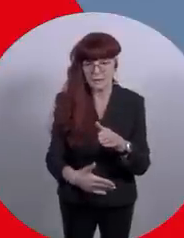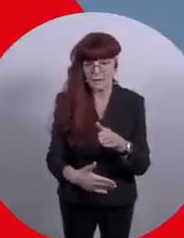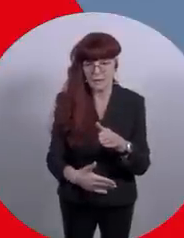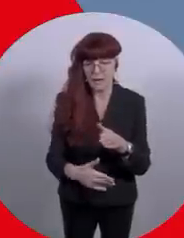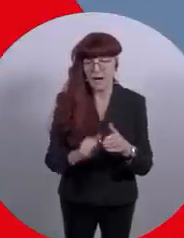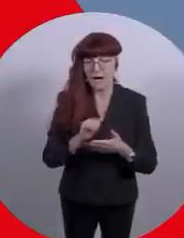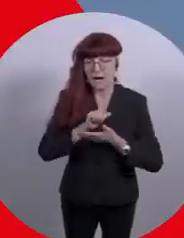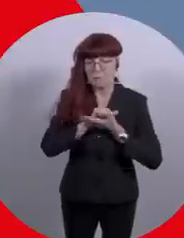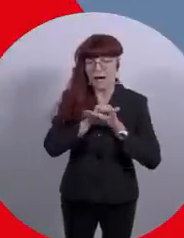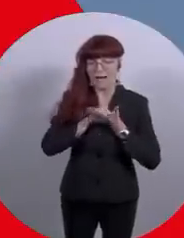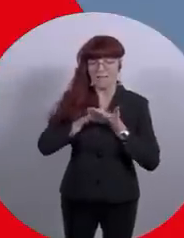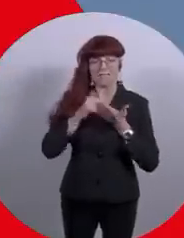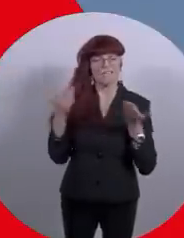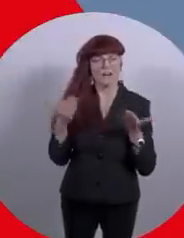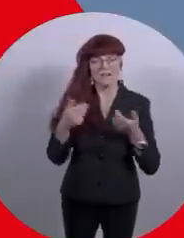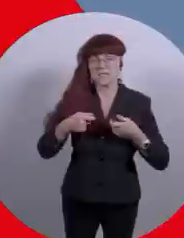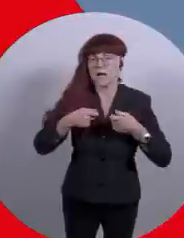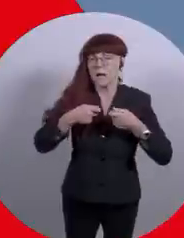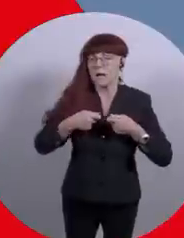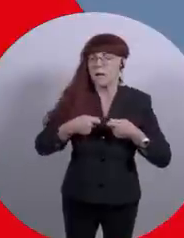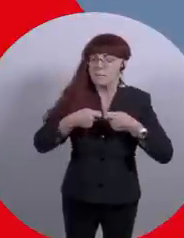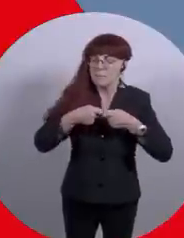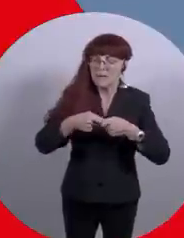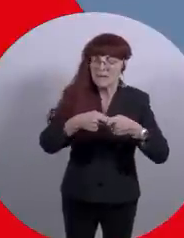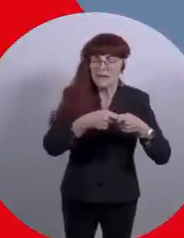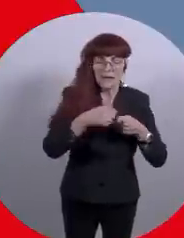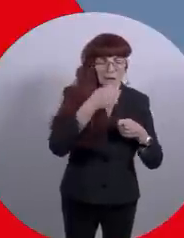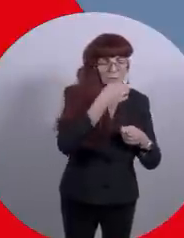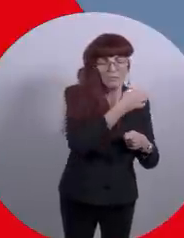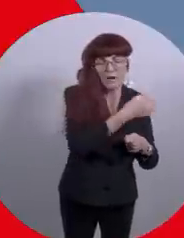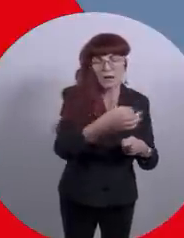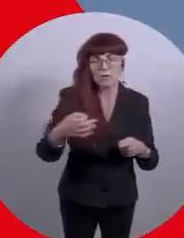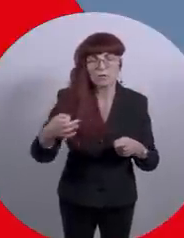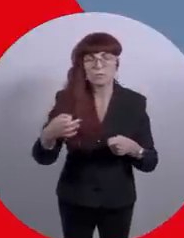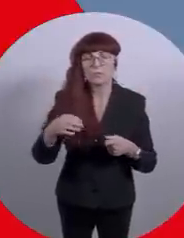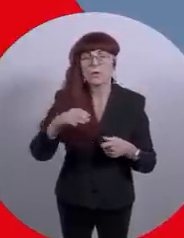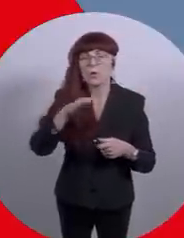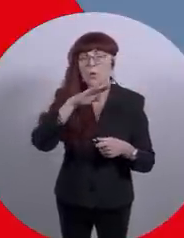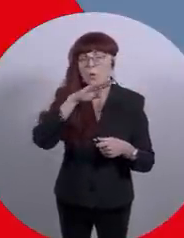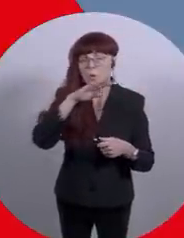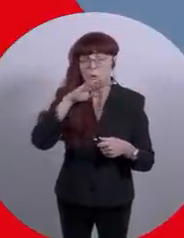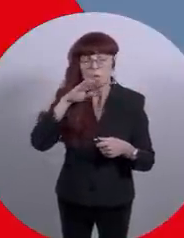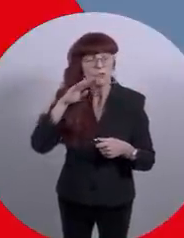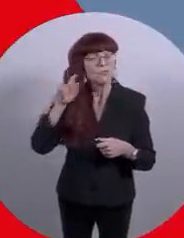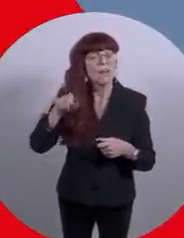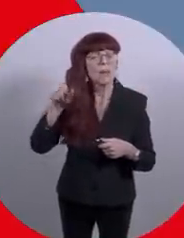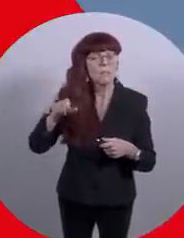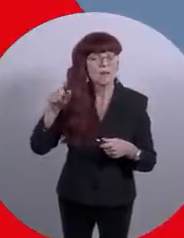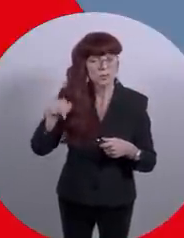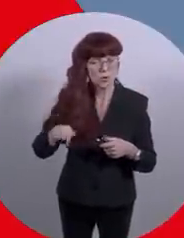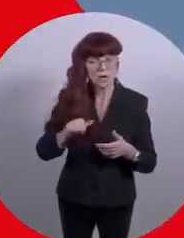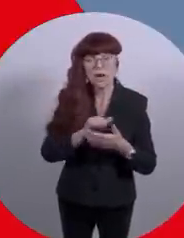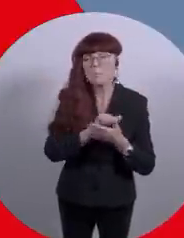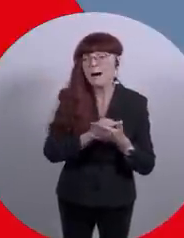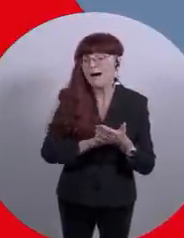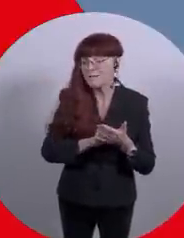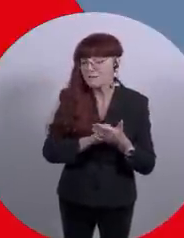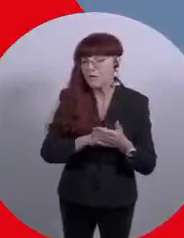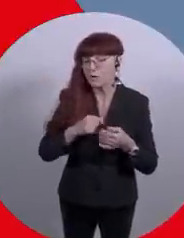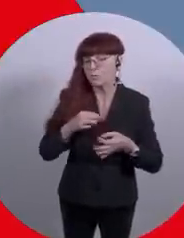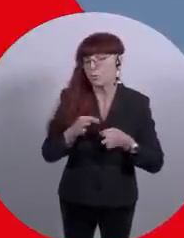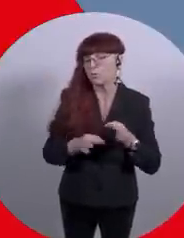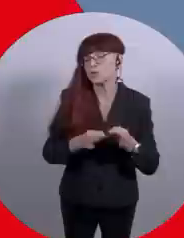begonnen hat und viele von uns haben sich am Beginn dieses Prozesses bereits deklariert